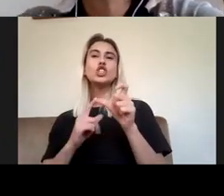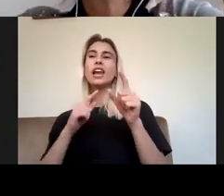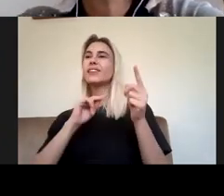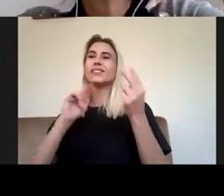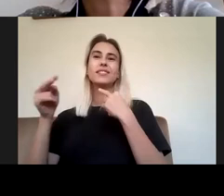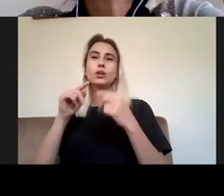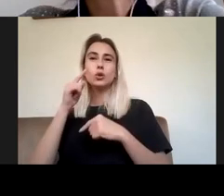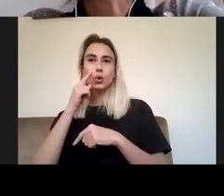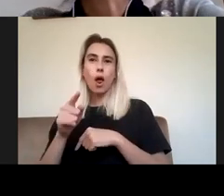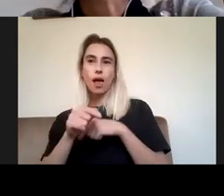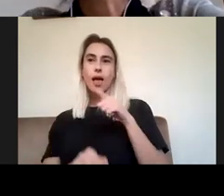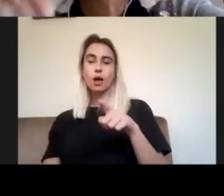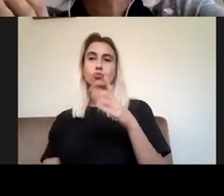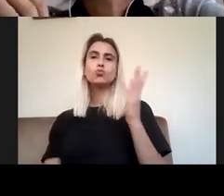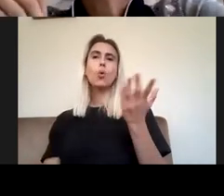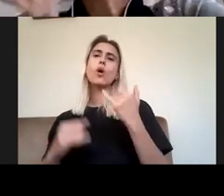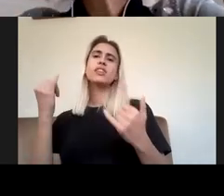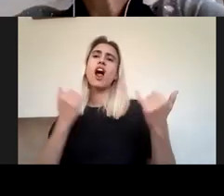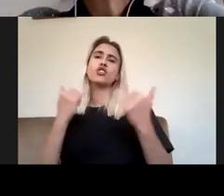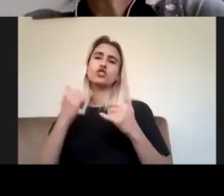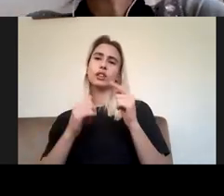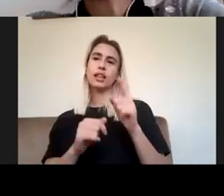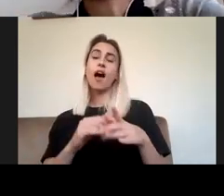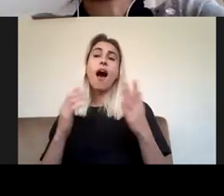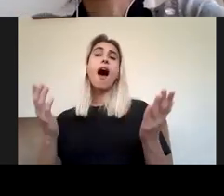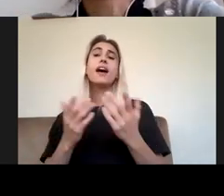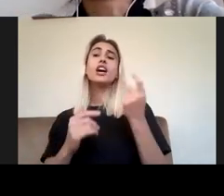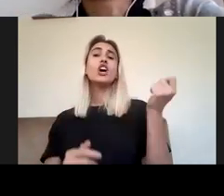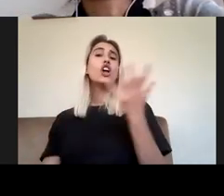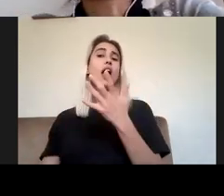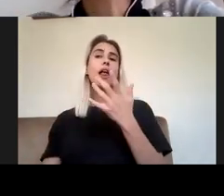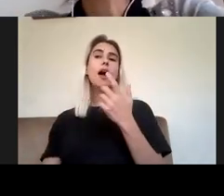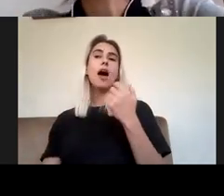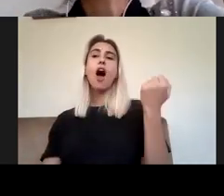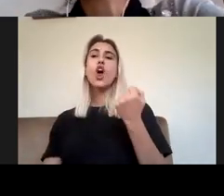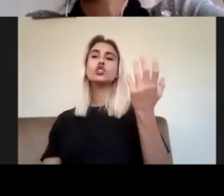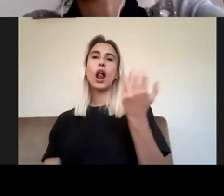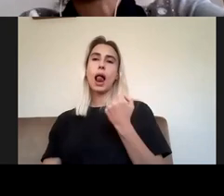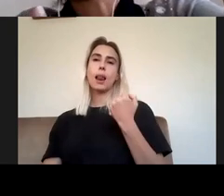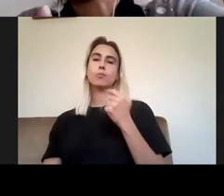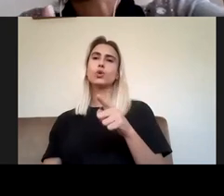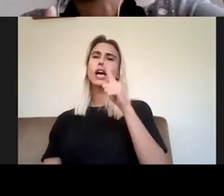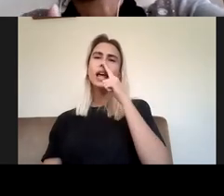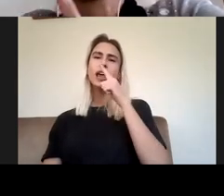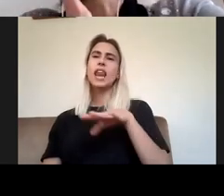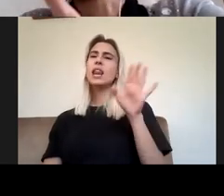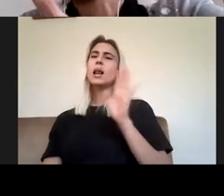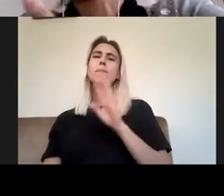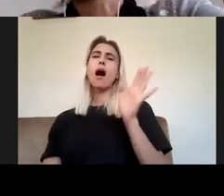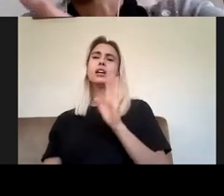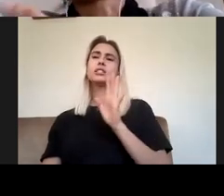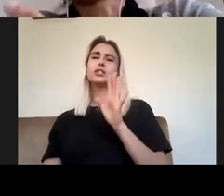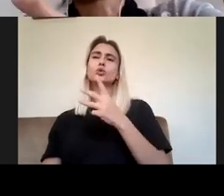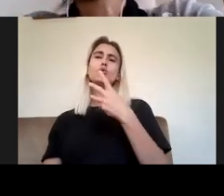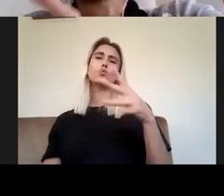taşımacılıkta şu çok tartışıldı. Kaç tane araç alalım? Mesela bunlar inanılmaz bir, yani eurolar